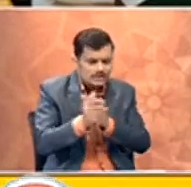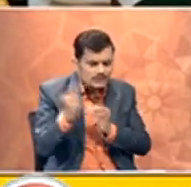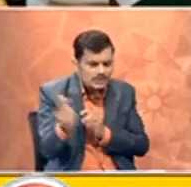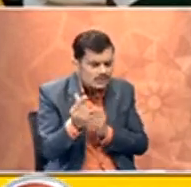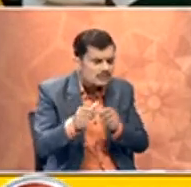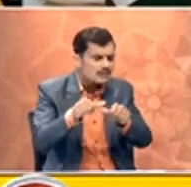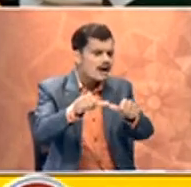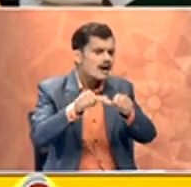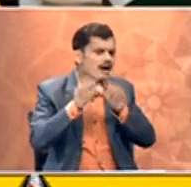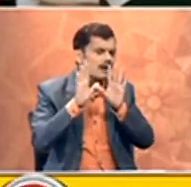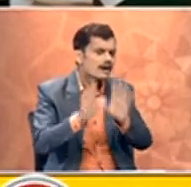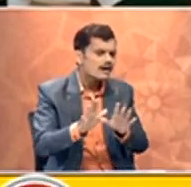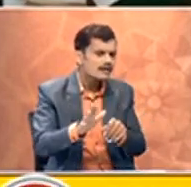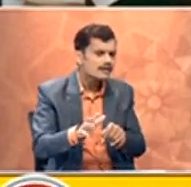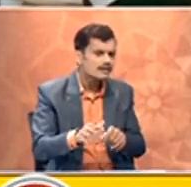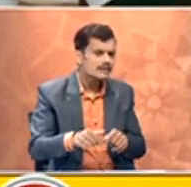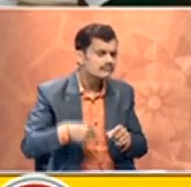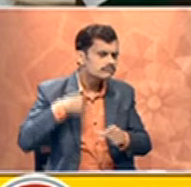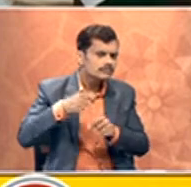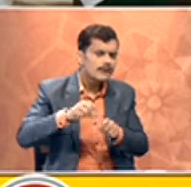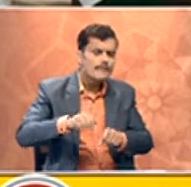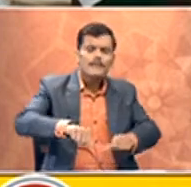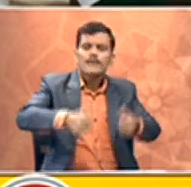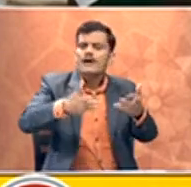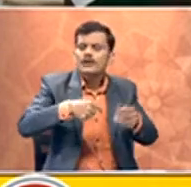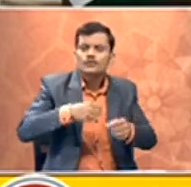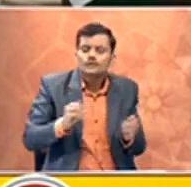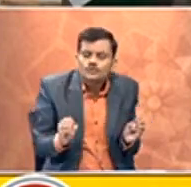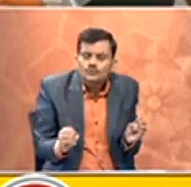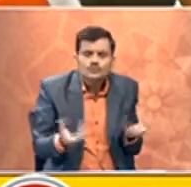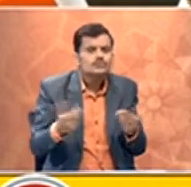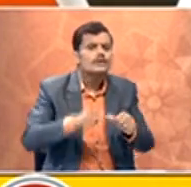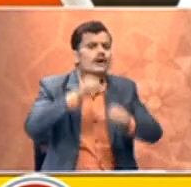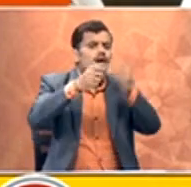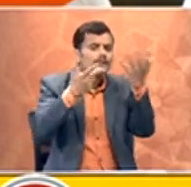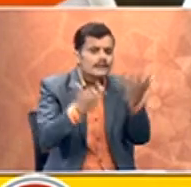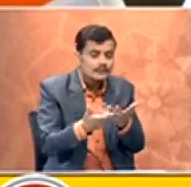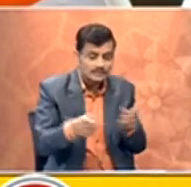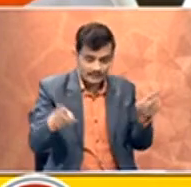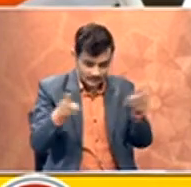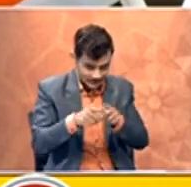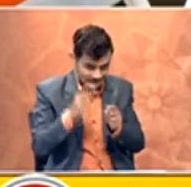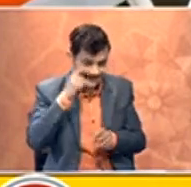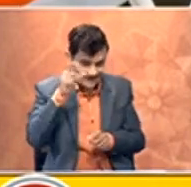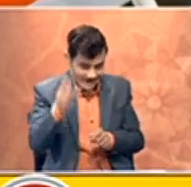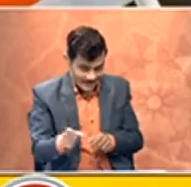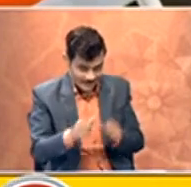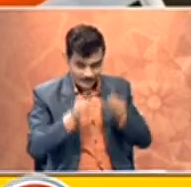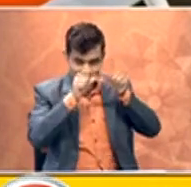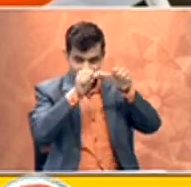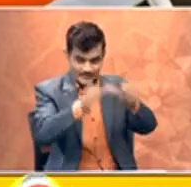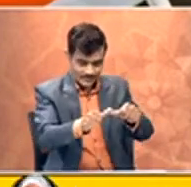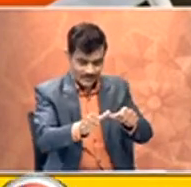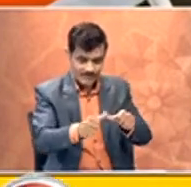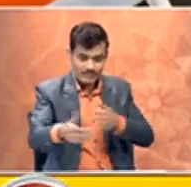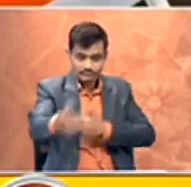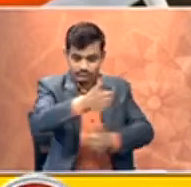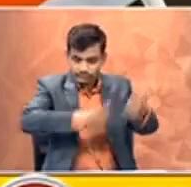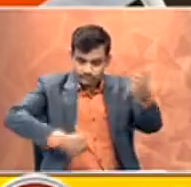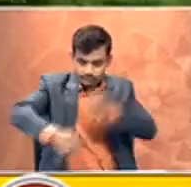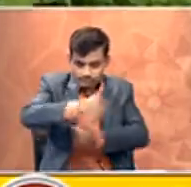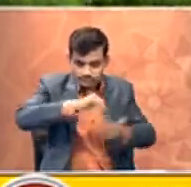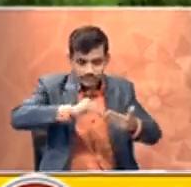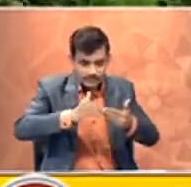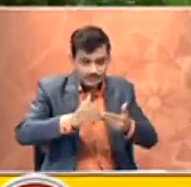होती है और आपकी कैरियर कहाँ कहाँ से कहाँ पहुंची? मेरे जैसे इवेंट में मतलब काफी टफ है,